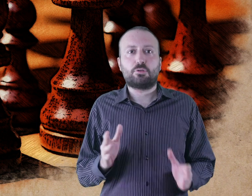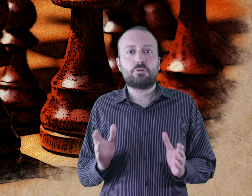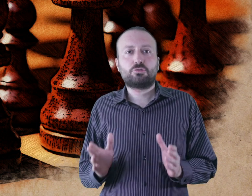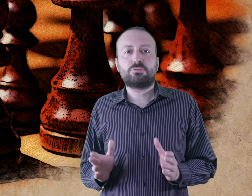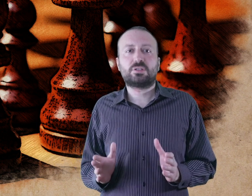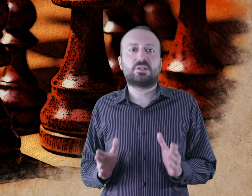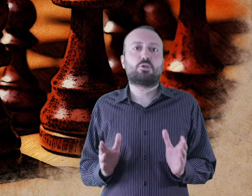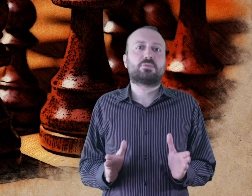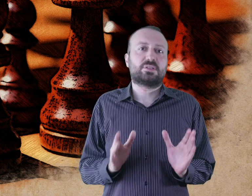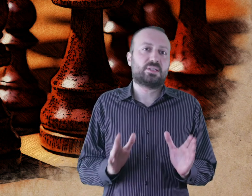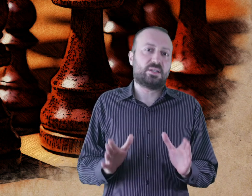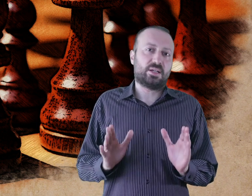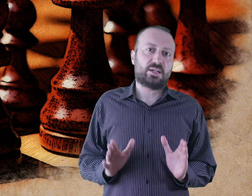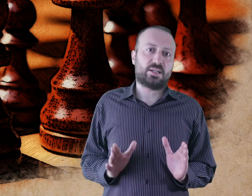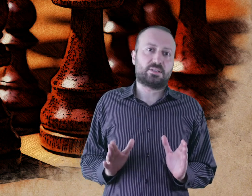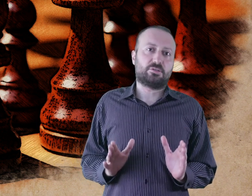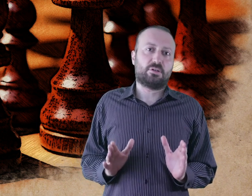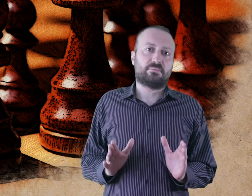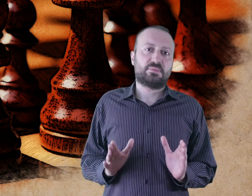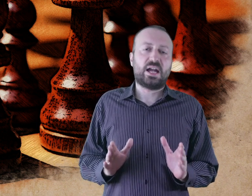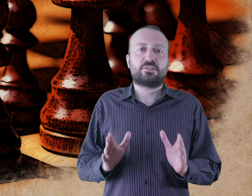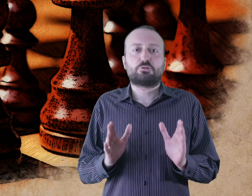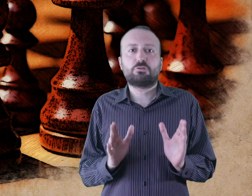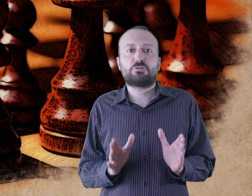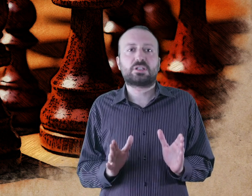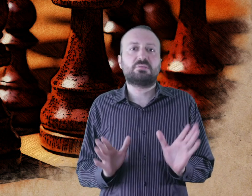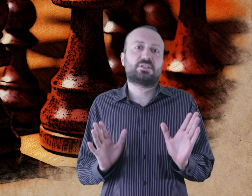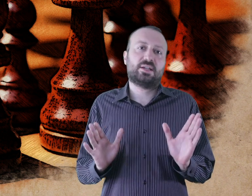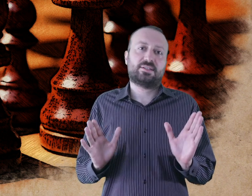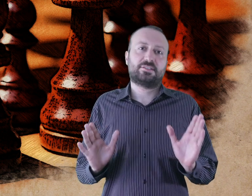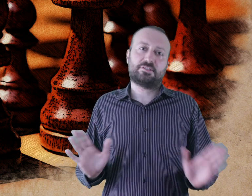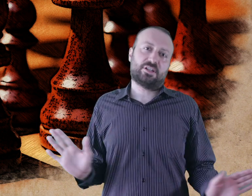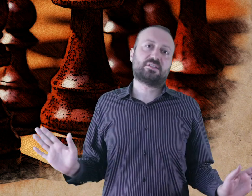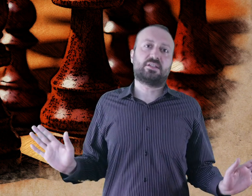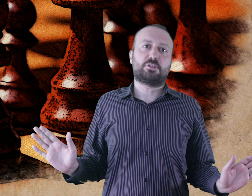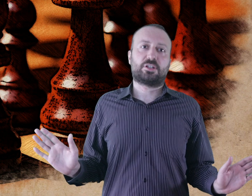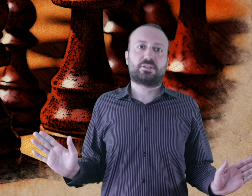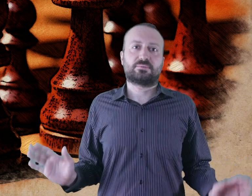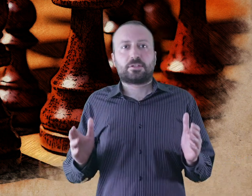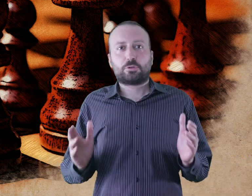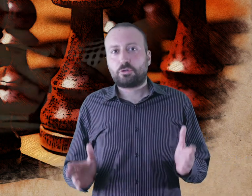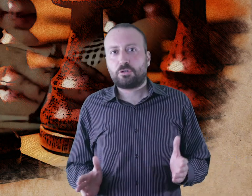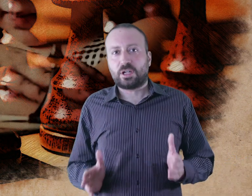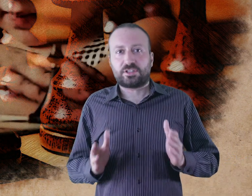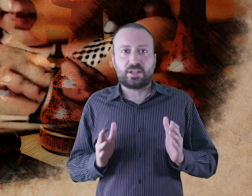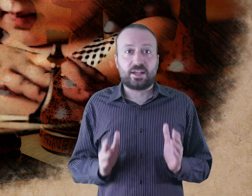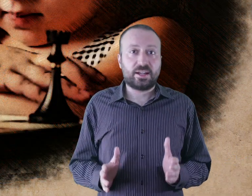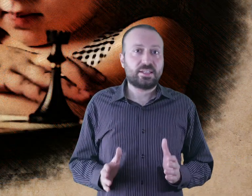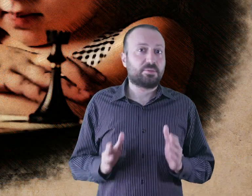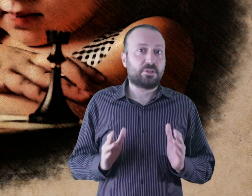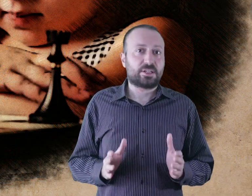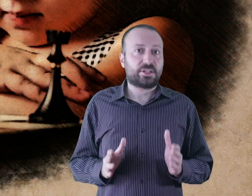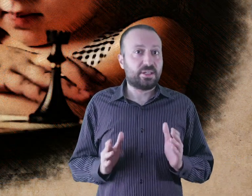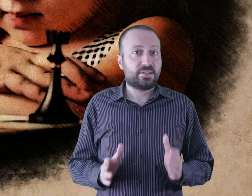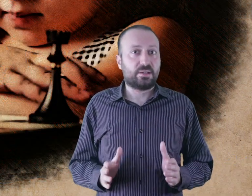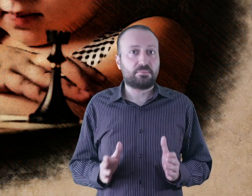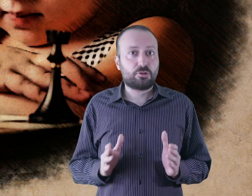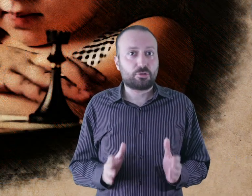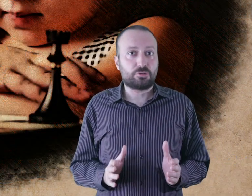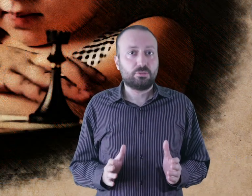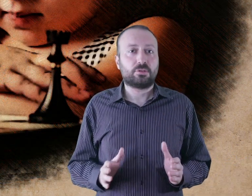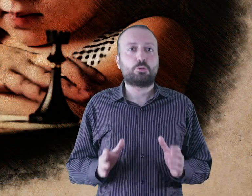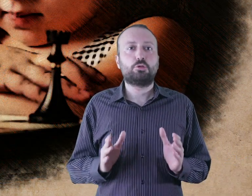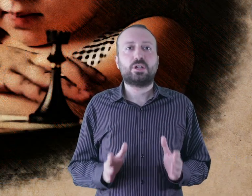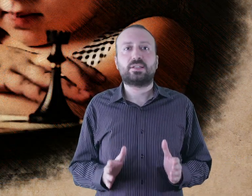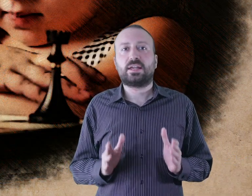nesnel bir ölçüm sistemi olması nedeniyle karar kılıyor. Yani sonucuna kimse itiraz edemeyecek. Küçük yaşta herhangi bir branşta eğitilen